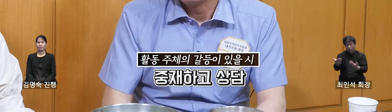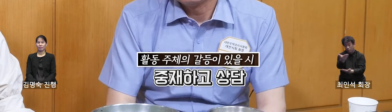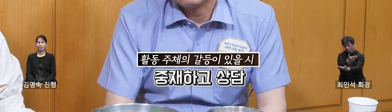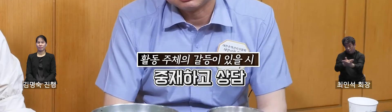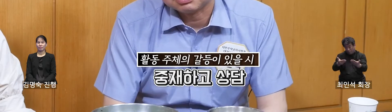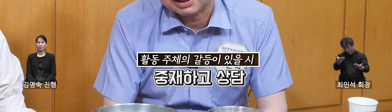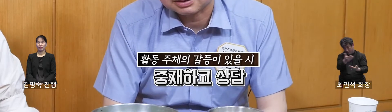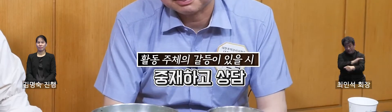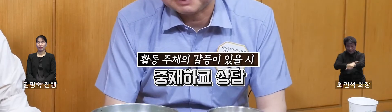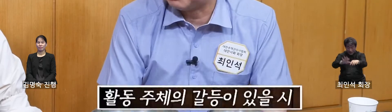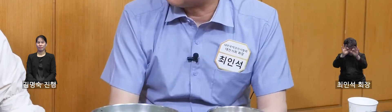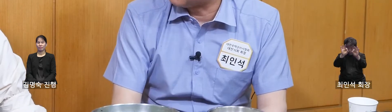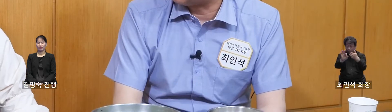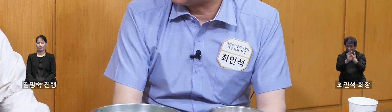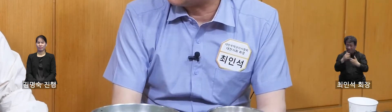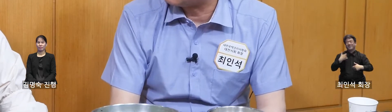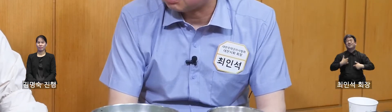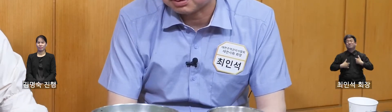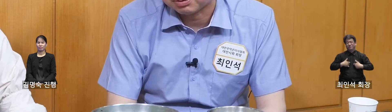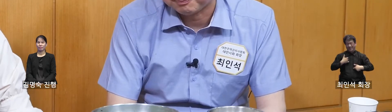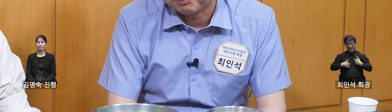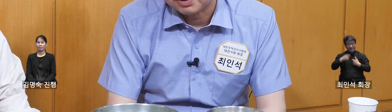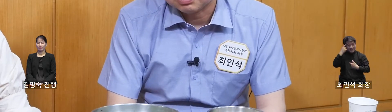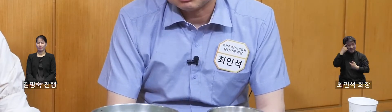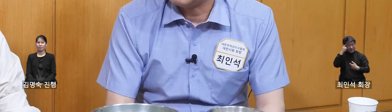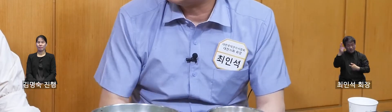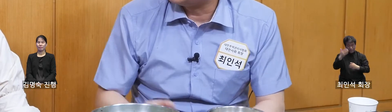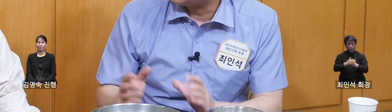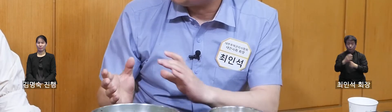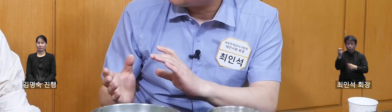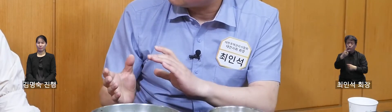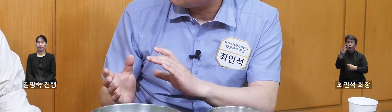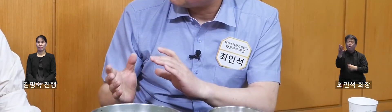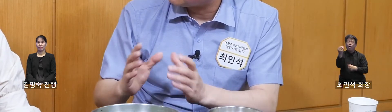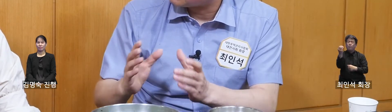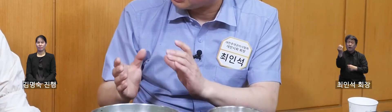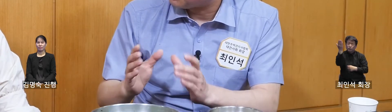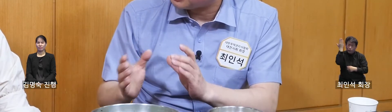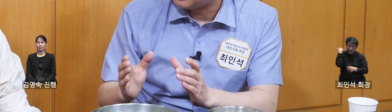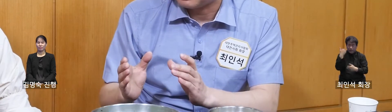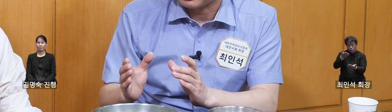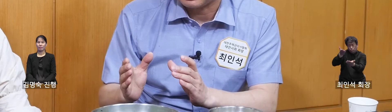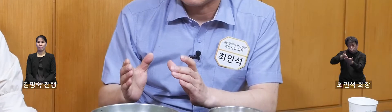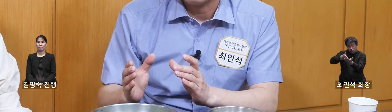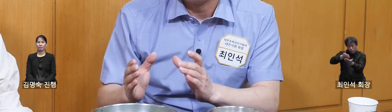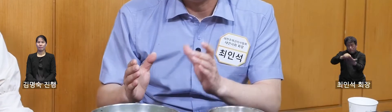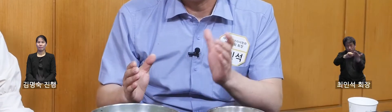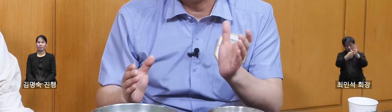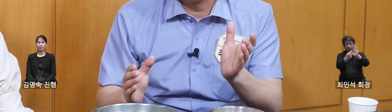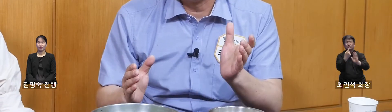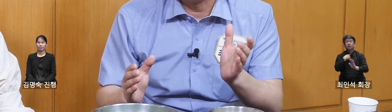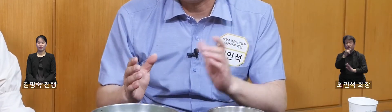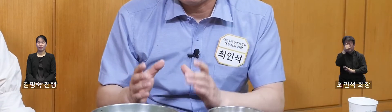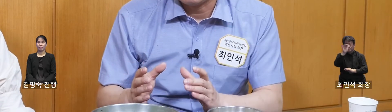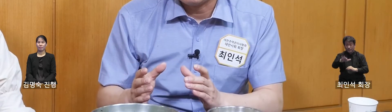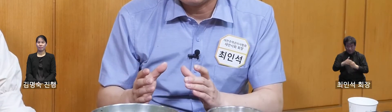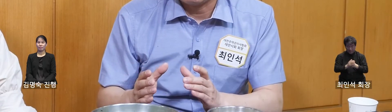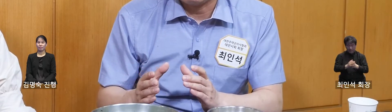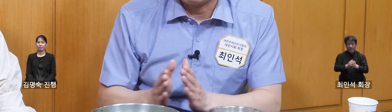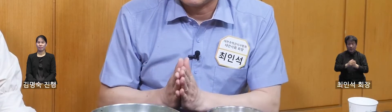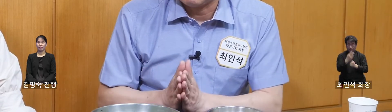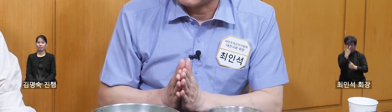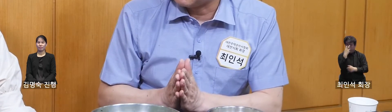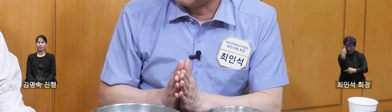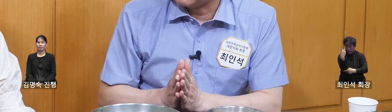보면 좀 가끔 기쁘게 또 생각도 하고 또 얼마 전에 이제 매스컴에서 이제 나오긴 했는데 그